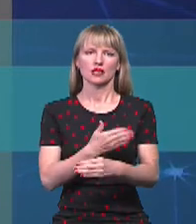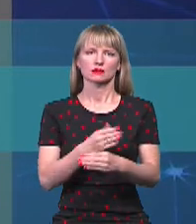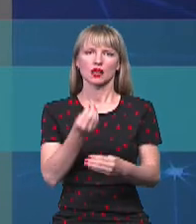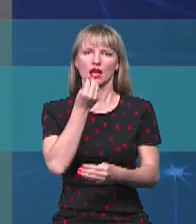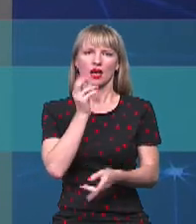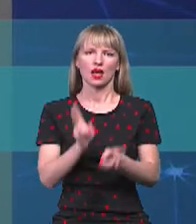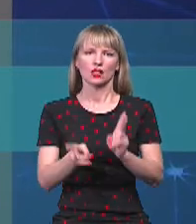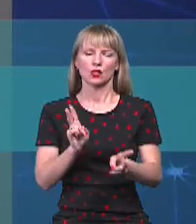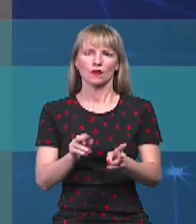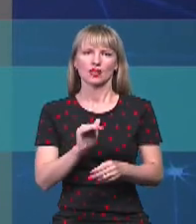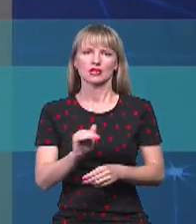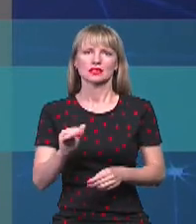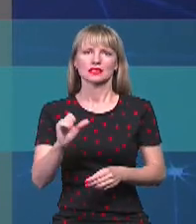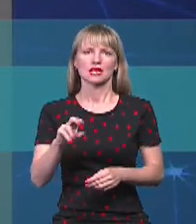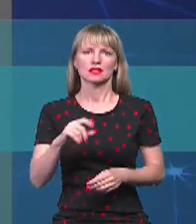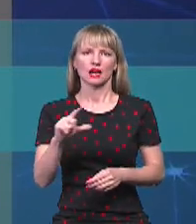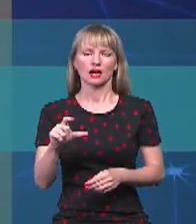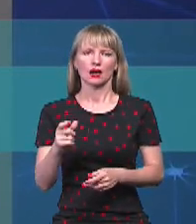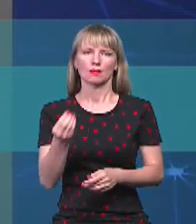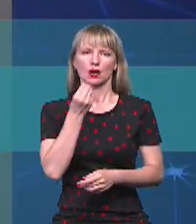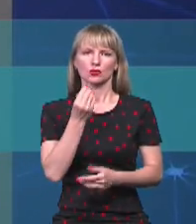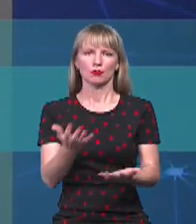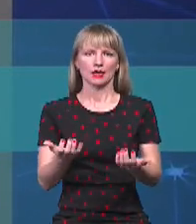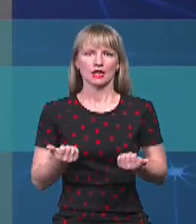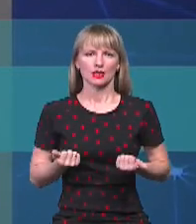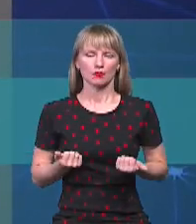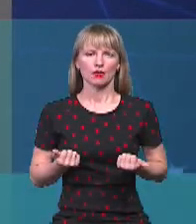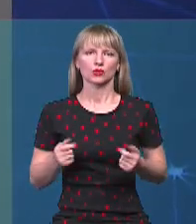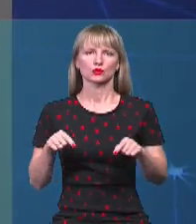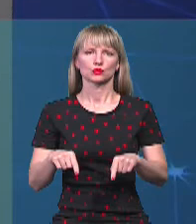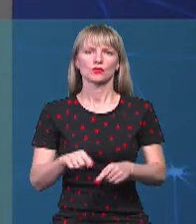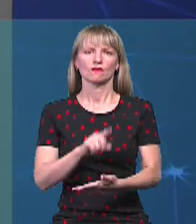Готовят непосредственно в детских садах, продукцию принимают. Тут уже вопрос